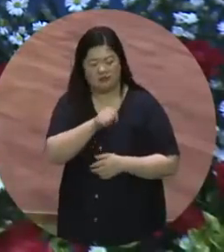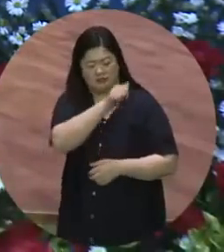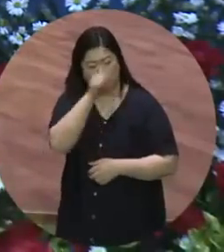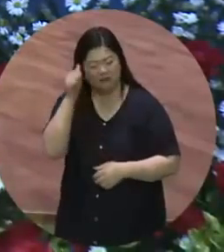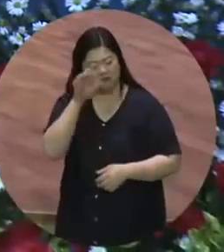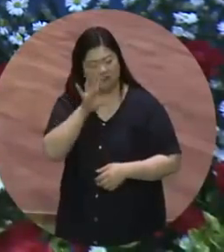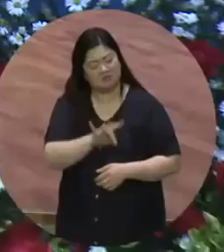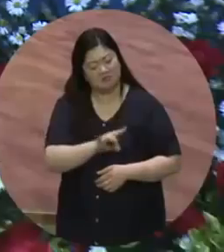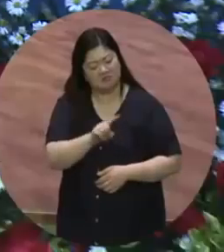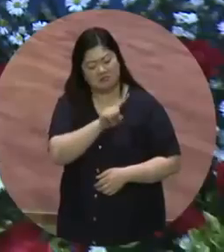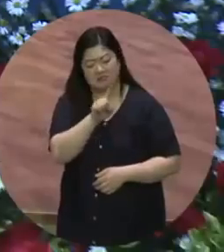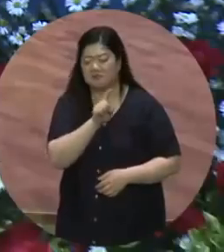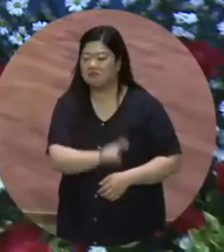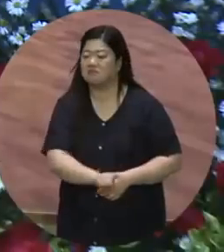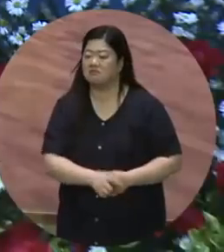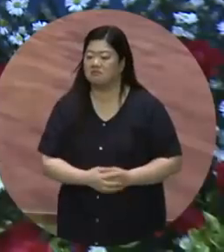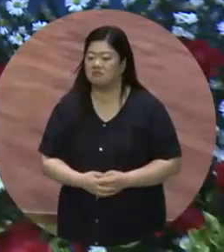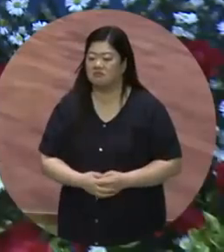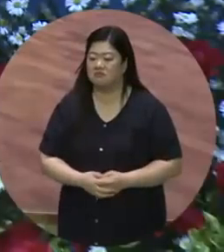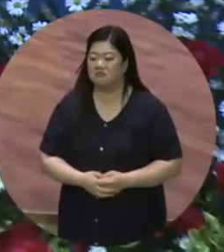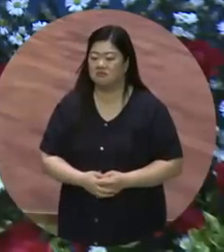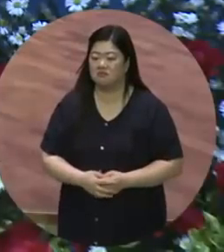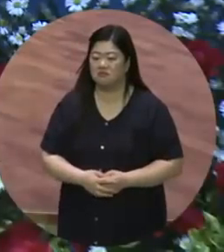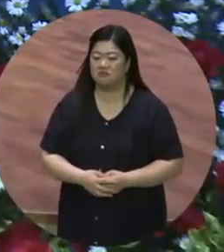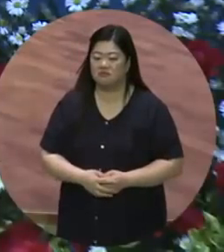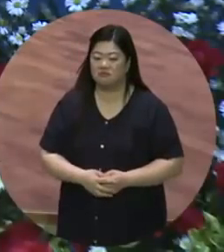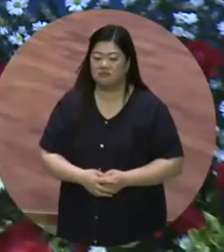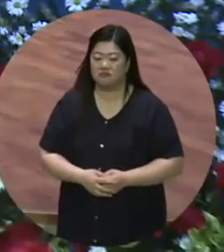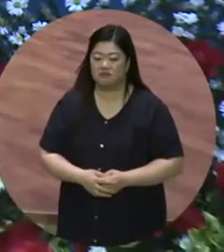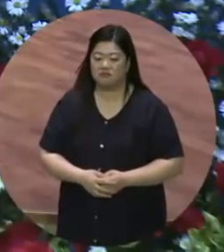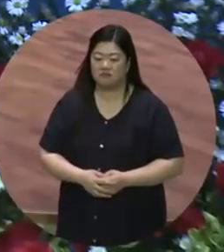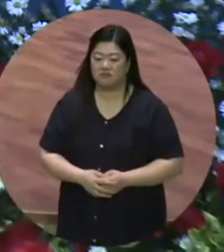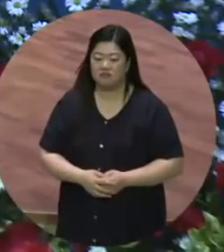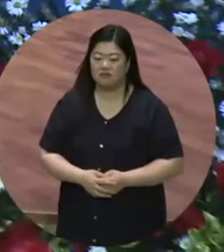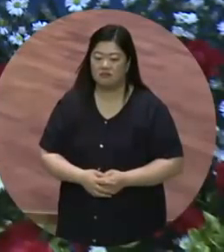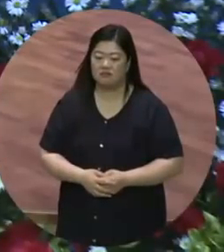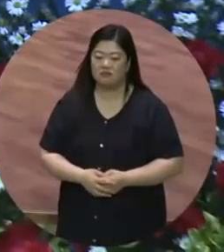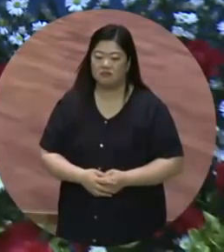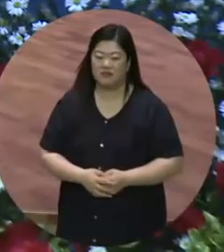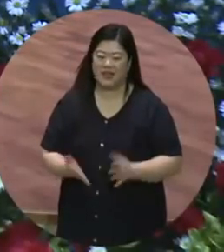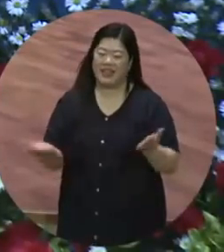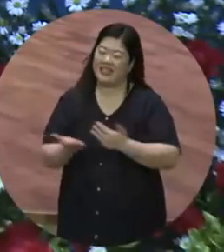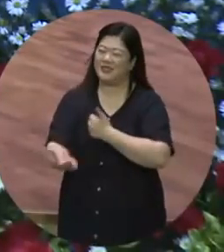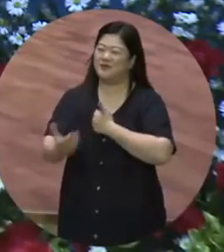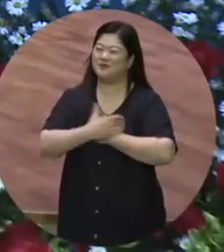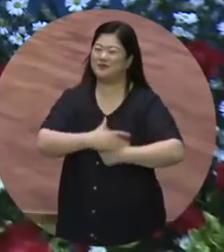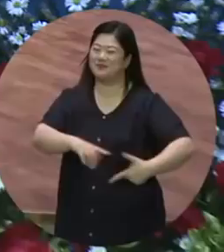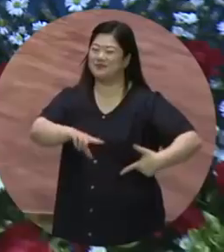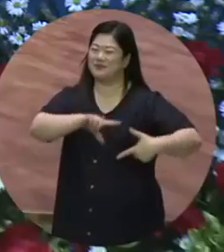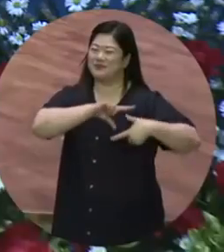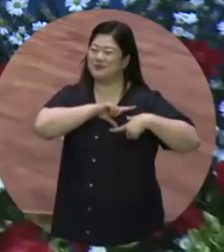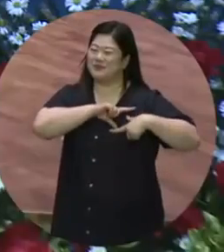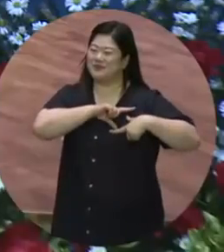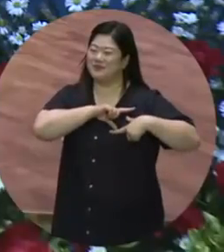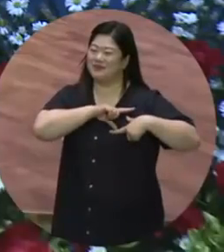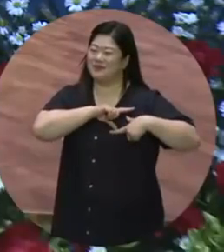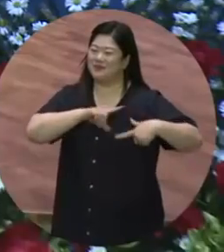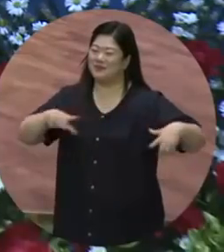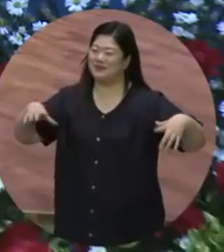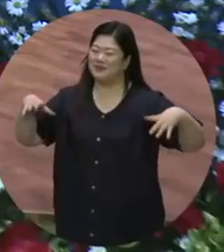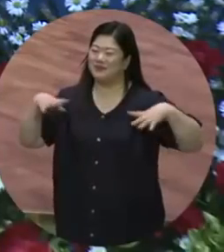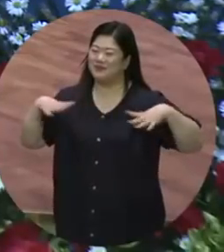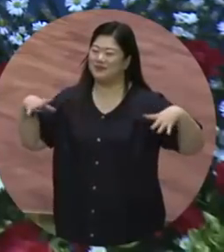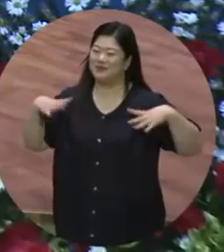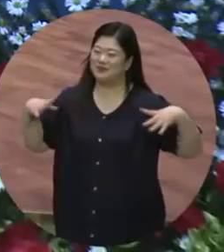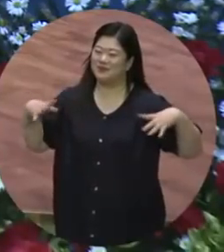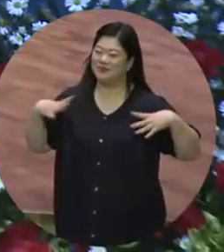올려놓고 아무것도 안 하면 그건 하나님 옆에 그건 절대로 안 됩니다. 오늘 주의 음성을 들으시기 바랍니다.